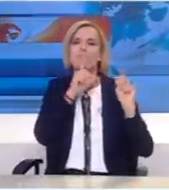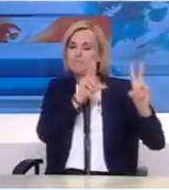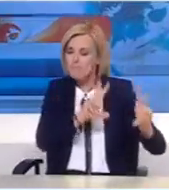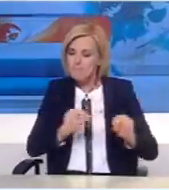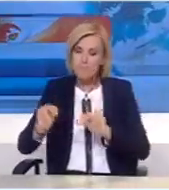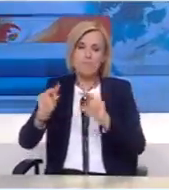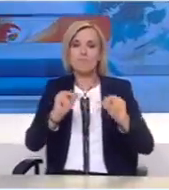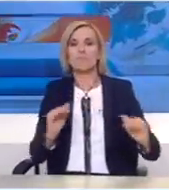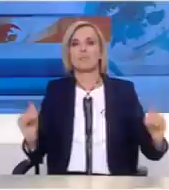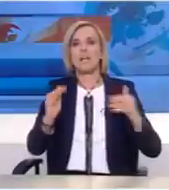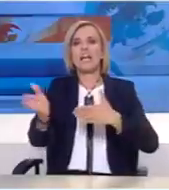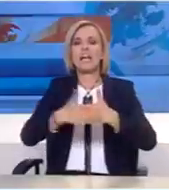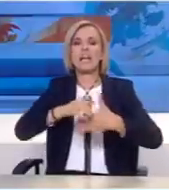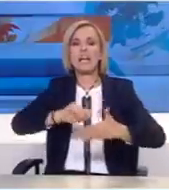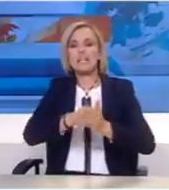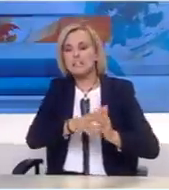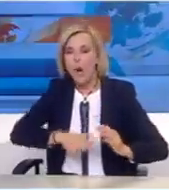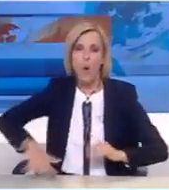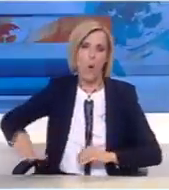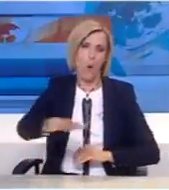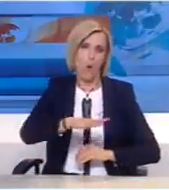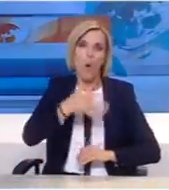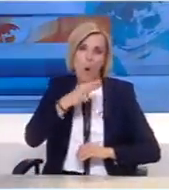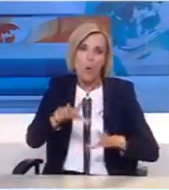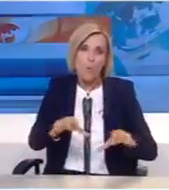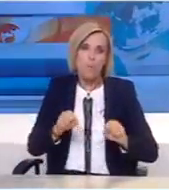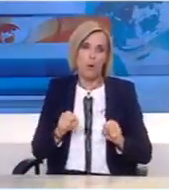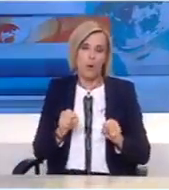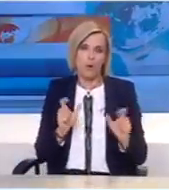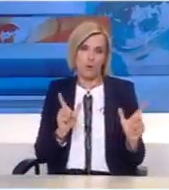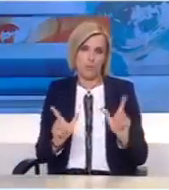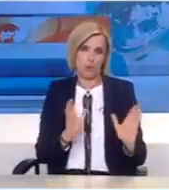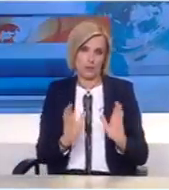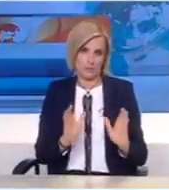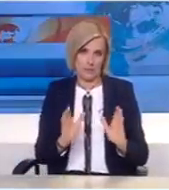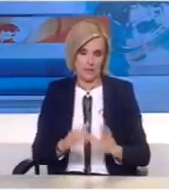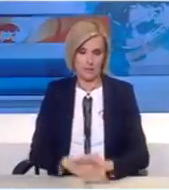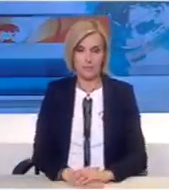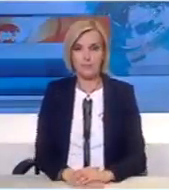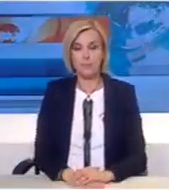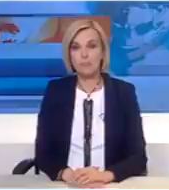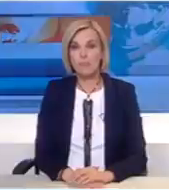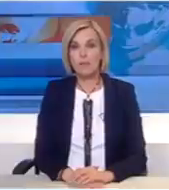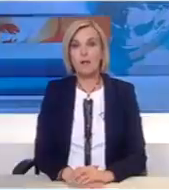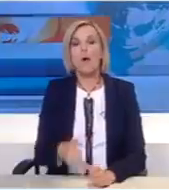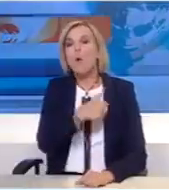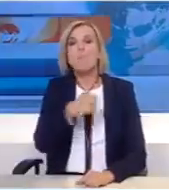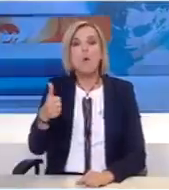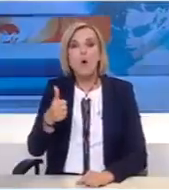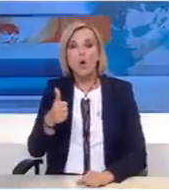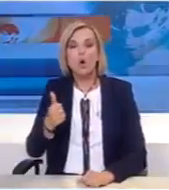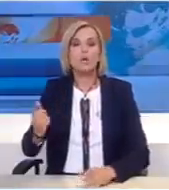και χωρητικότητας, στο σύνολο της επικράτειας για προληπτικούς λόγους δημόσιας υγείας. Επιτρέπεται η τέλεση λειτουργιών και κλεισμένων των